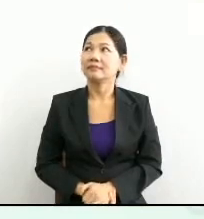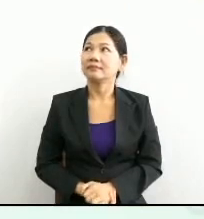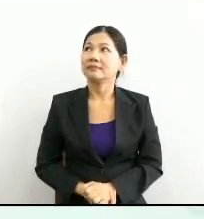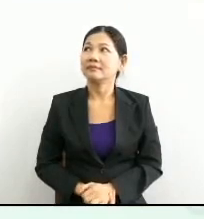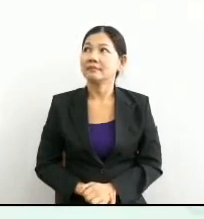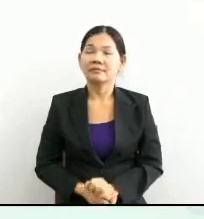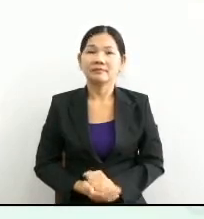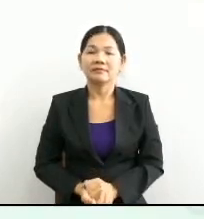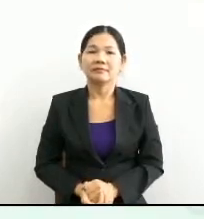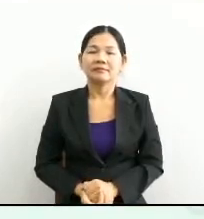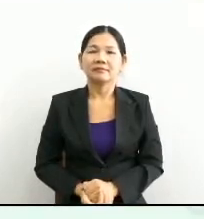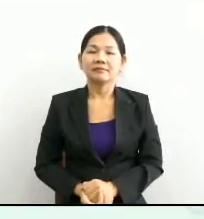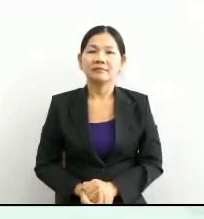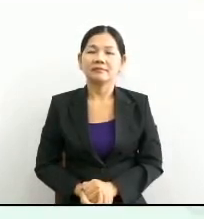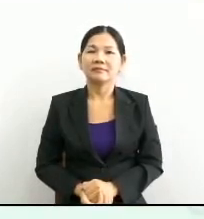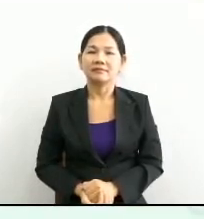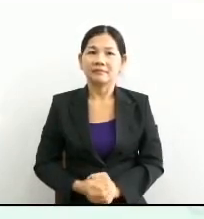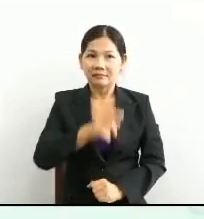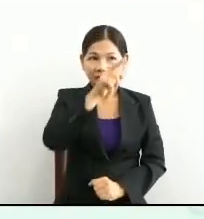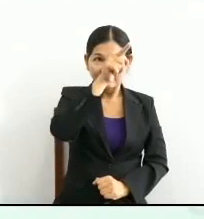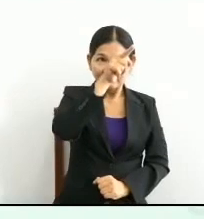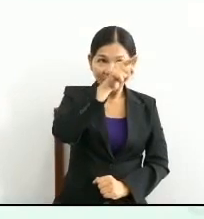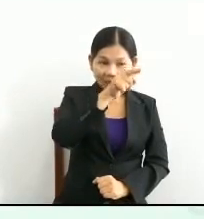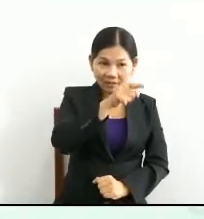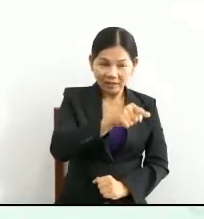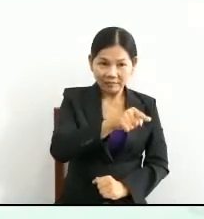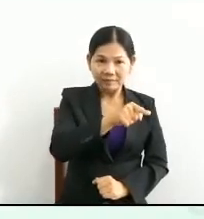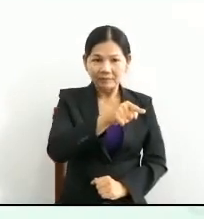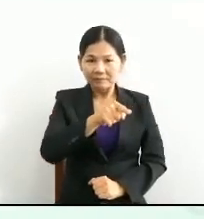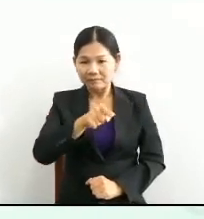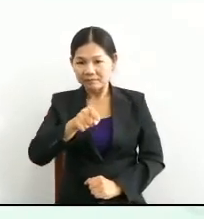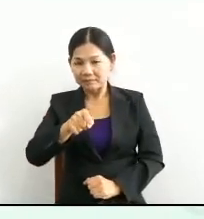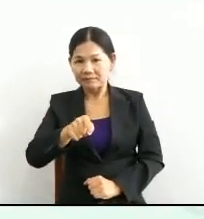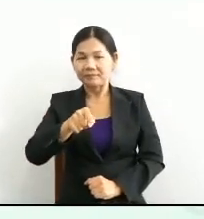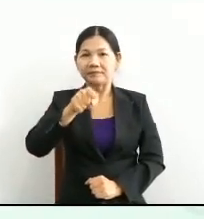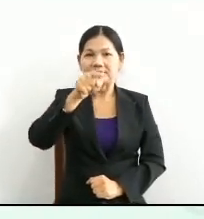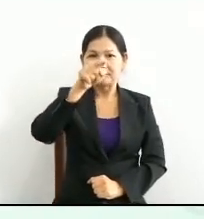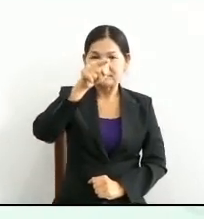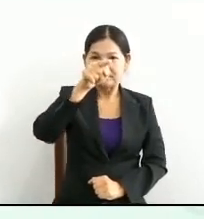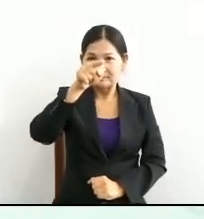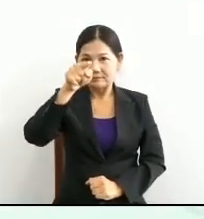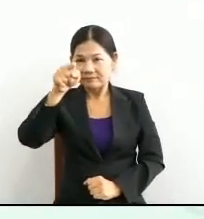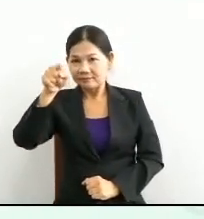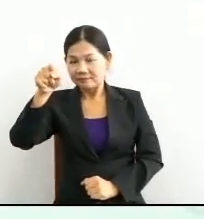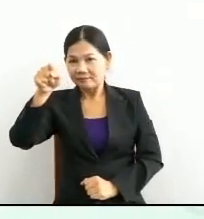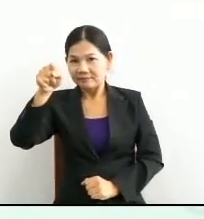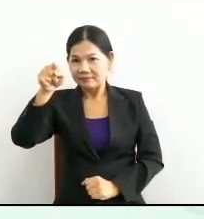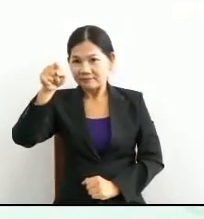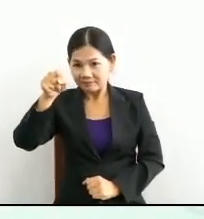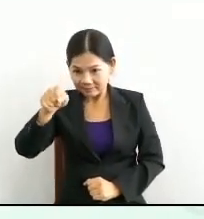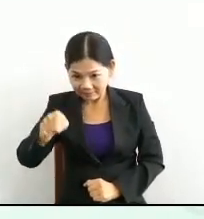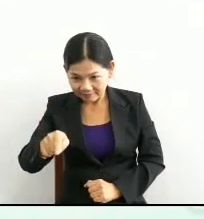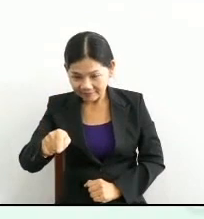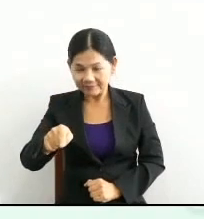Chúng con mê tình ọc nìa nế. Tiên từ lơ cho kram. Một sạch đám. Con lang từ lơ. Con bọt sạch đám. Con cho một